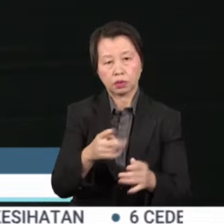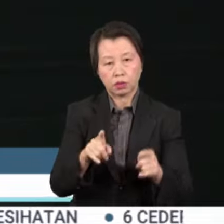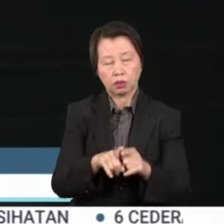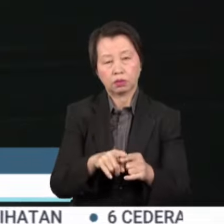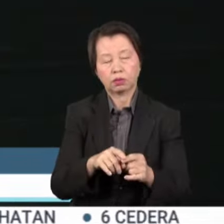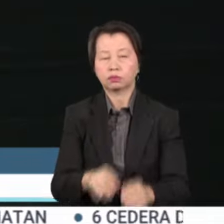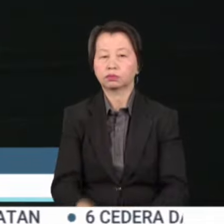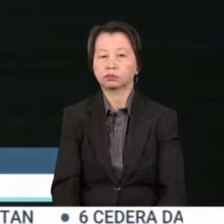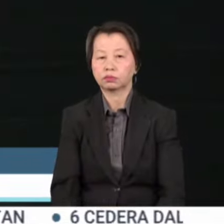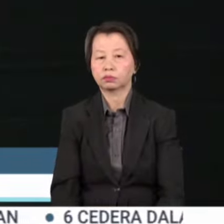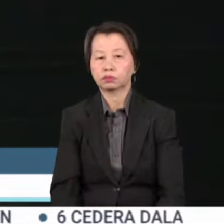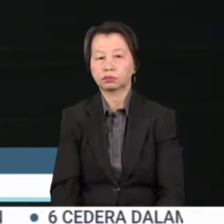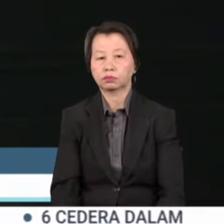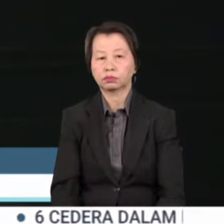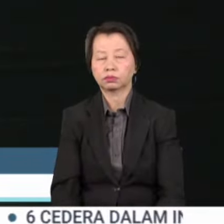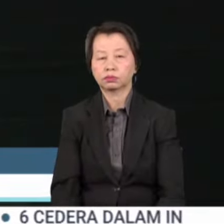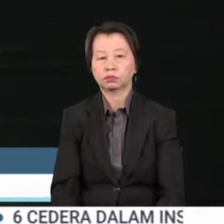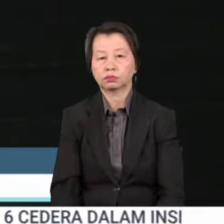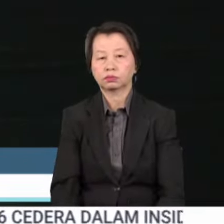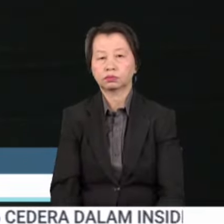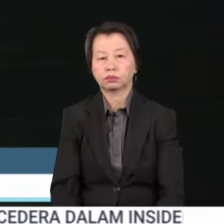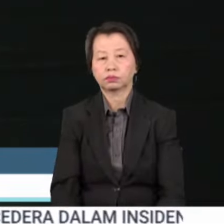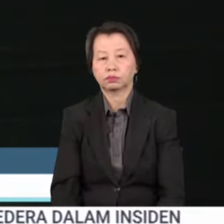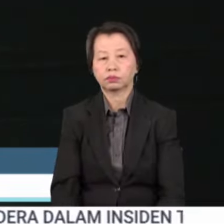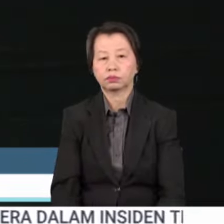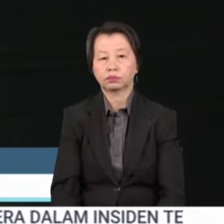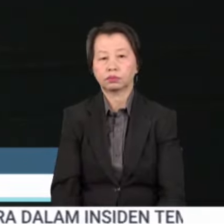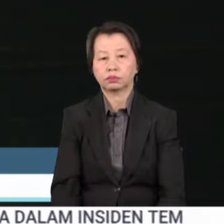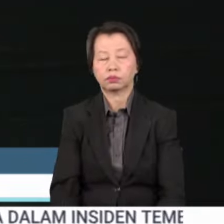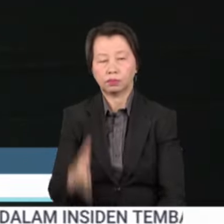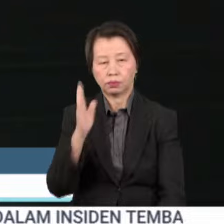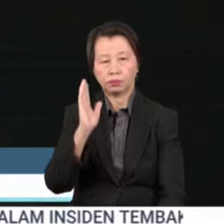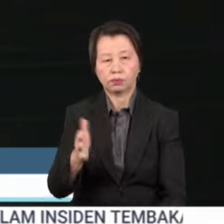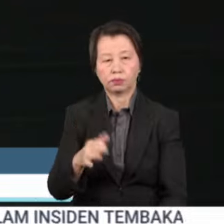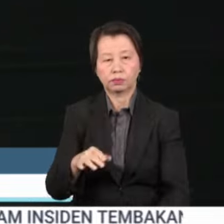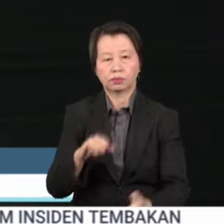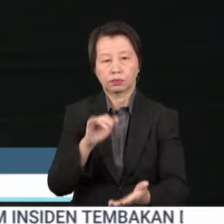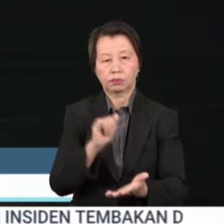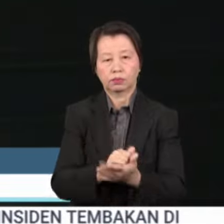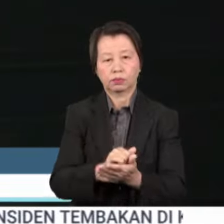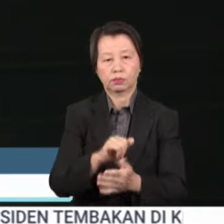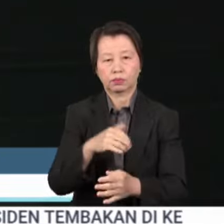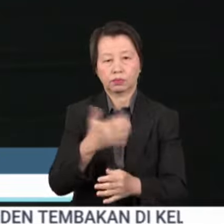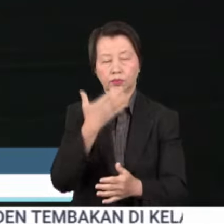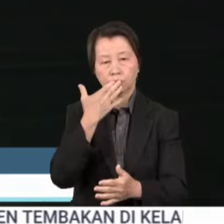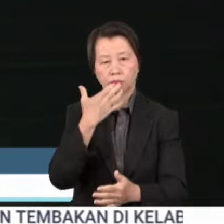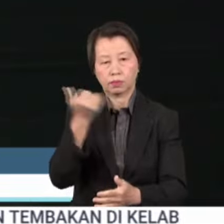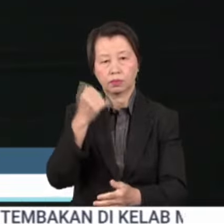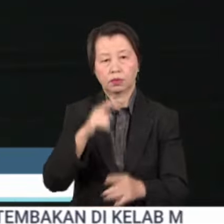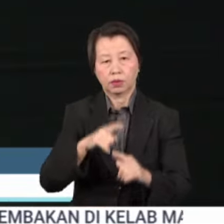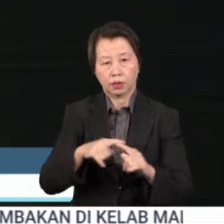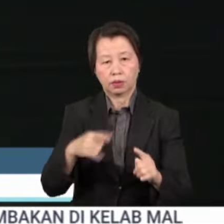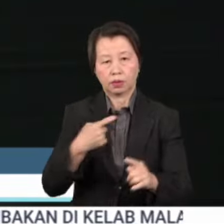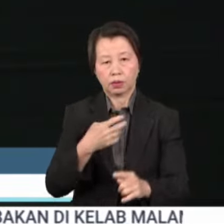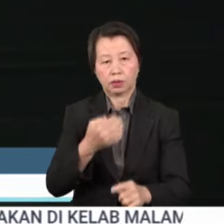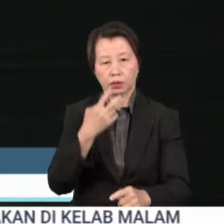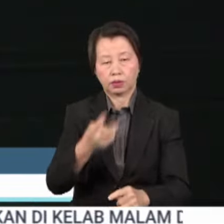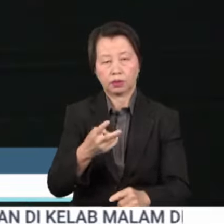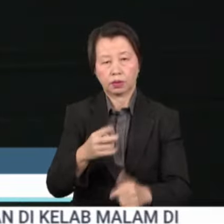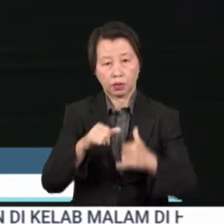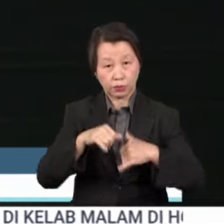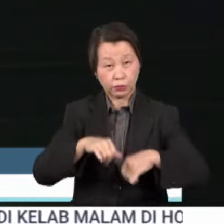Indonesia, Singapura. Pertumbuhan 5.6% itu baik. Tapi kalau ini dapat